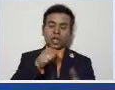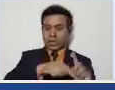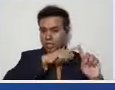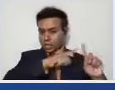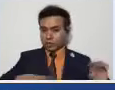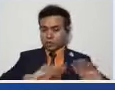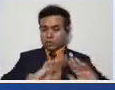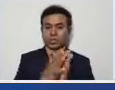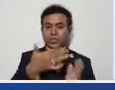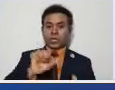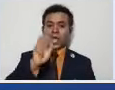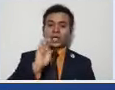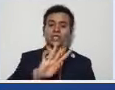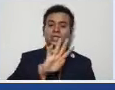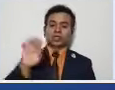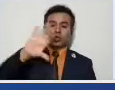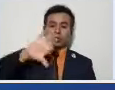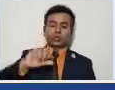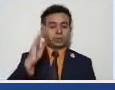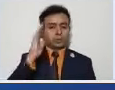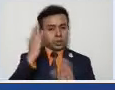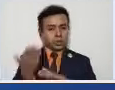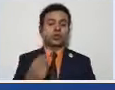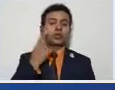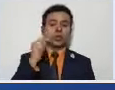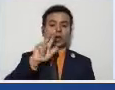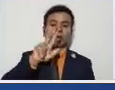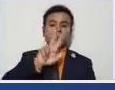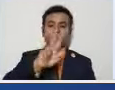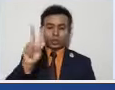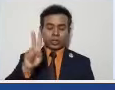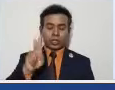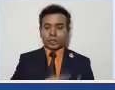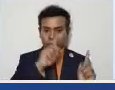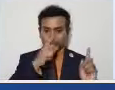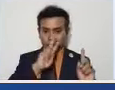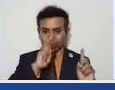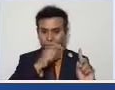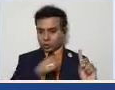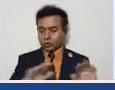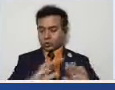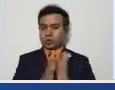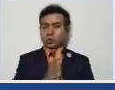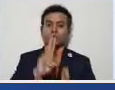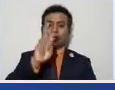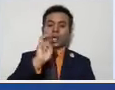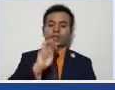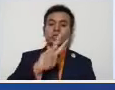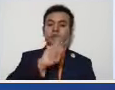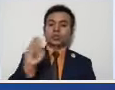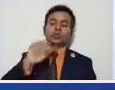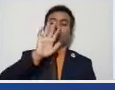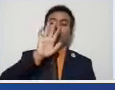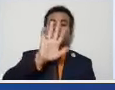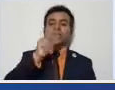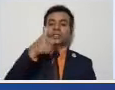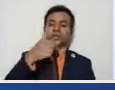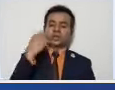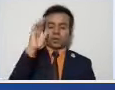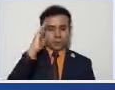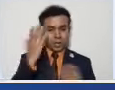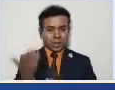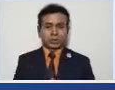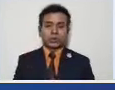তারিখে। 24 ঘন্টায় শনাক্ত 3,402 জন এবং এ পর্যন্ত 60,490 জন। মৃত্যুবরণ করেছেন 82